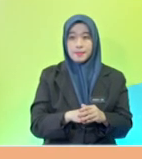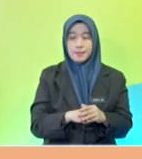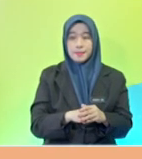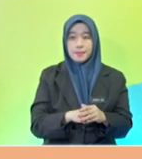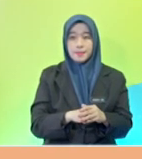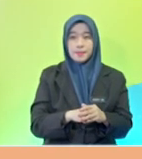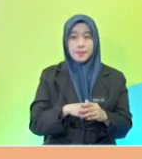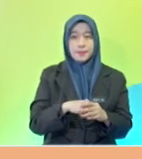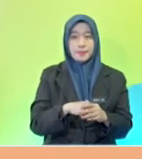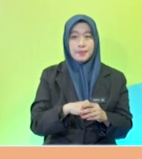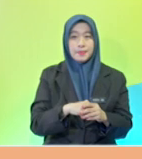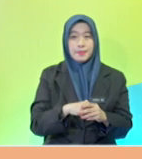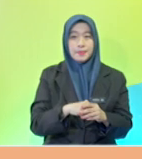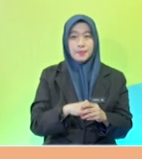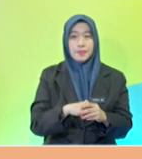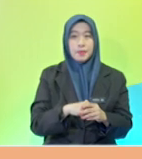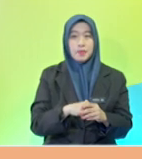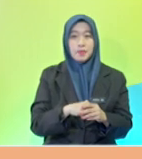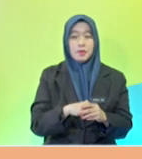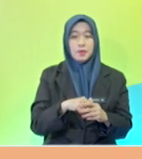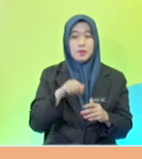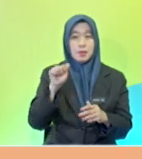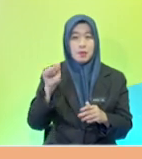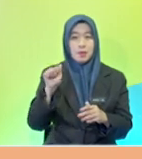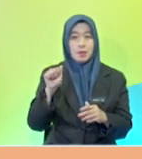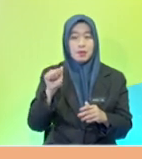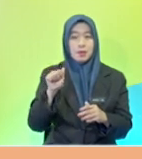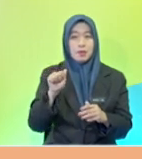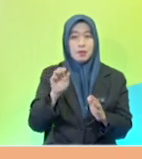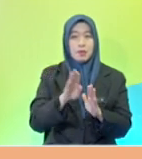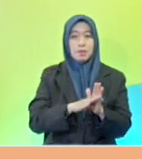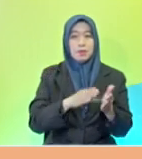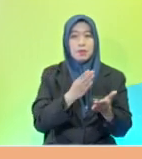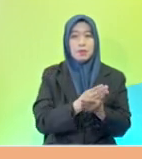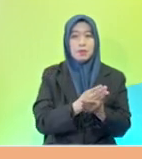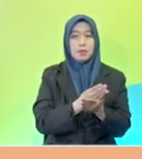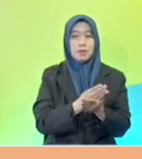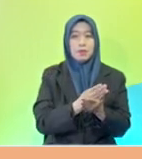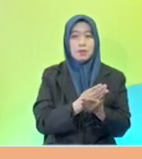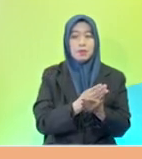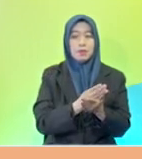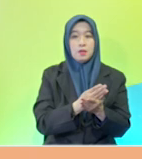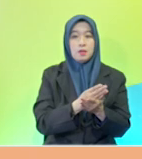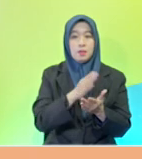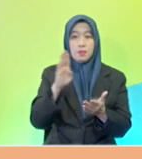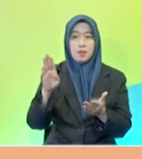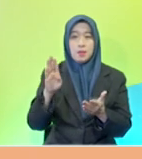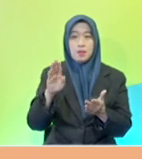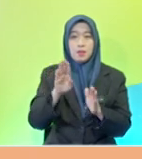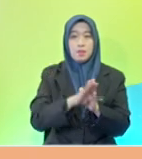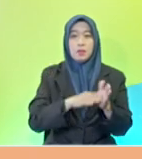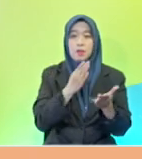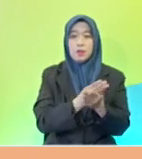Okey. A, berhenti minum. B, berhenti dan menarik nafas.